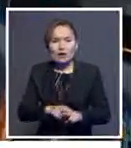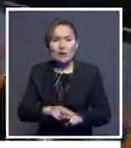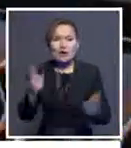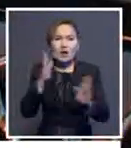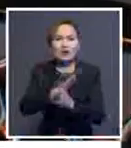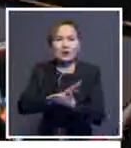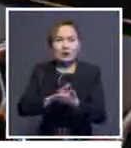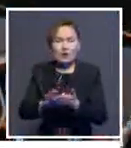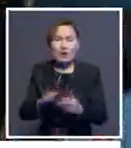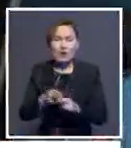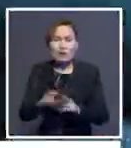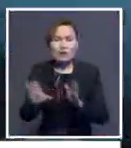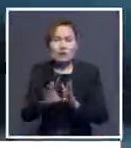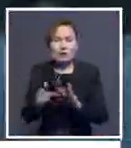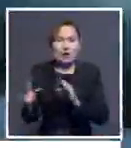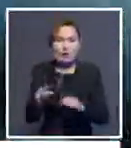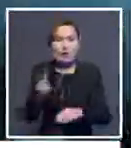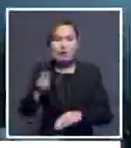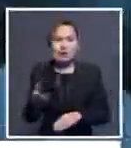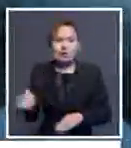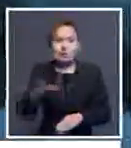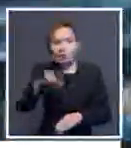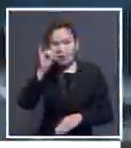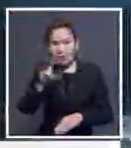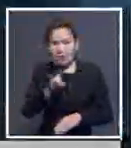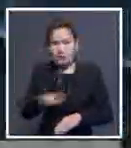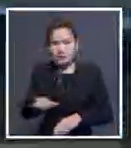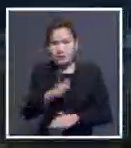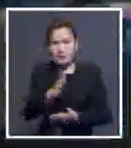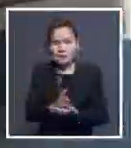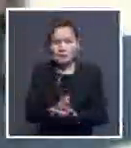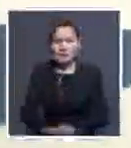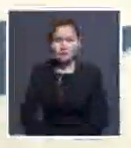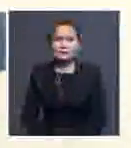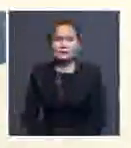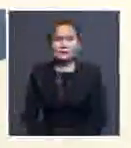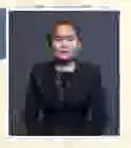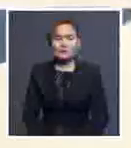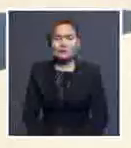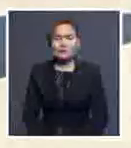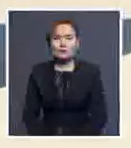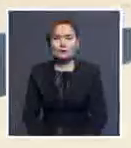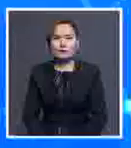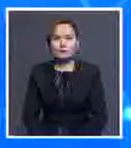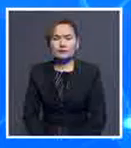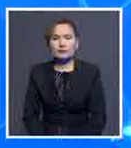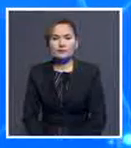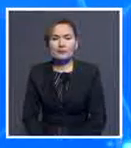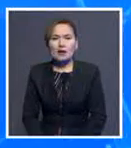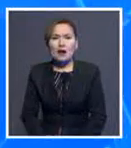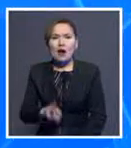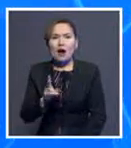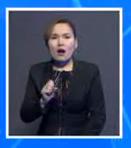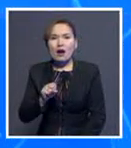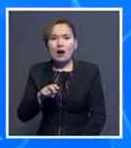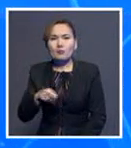саны небәрі 200-ден асып жығылады. Райгүл Еншібай, Самат Қалекенов, Қазақстан ұлттық телеарнасы.